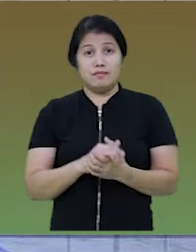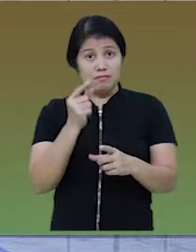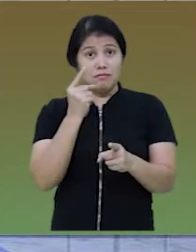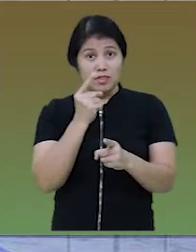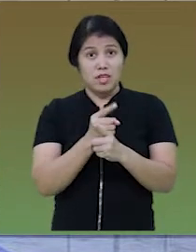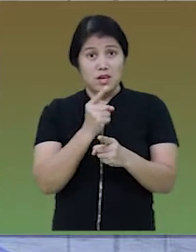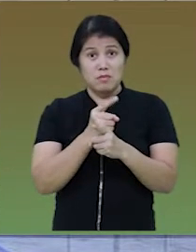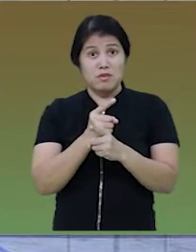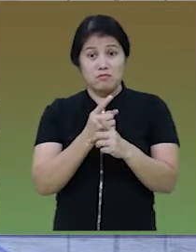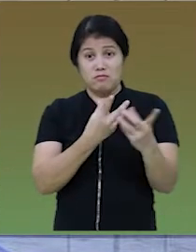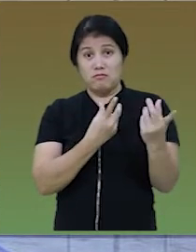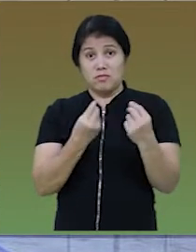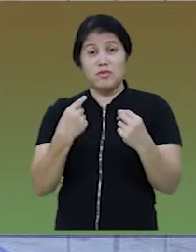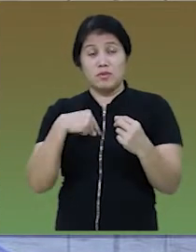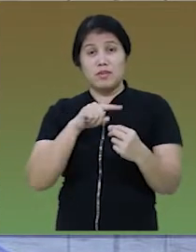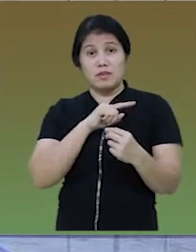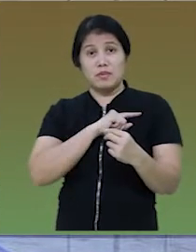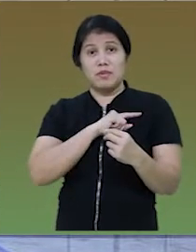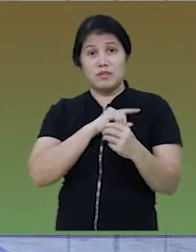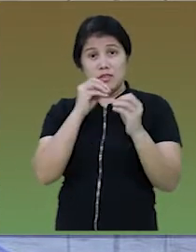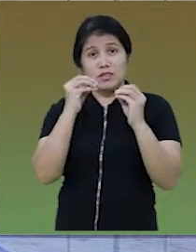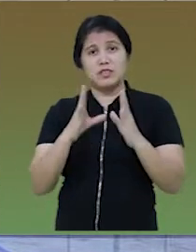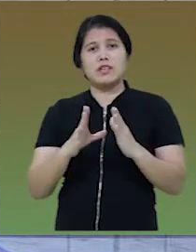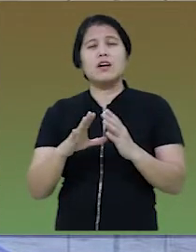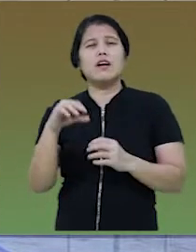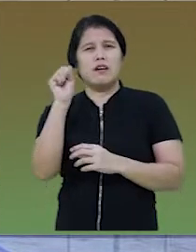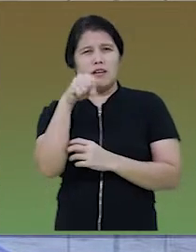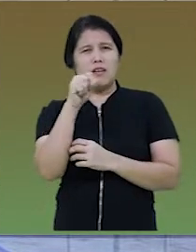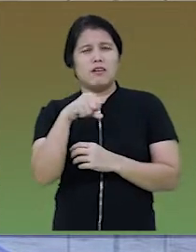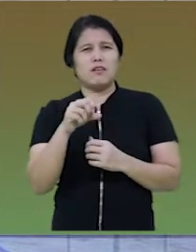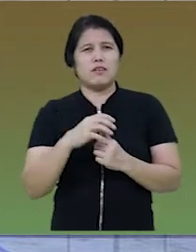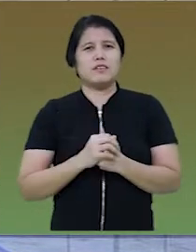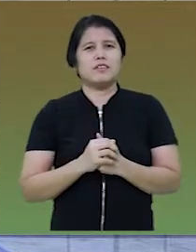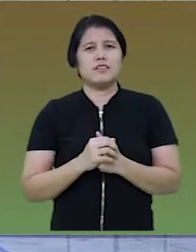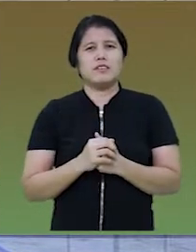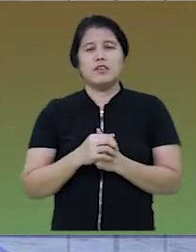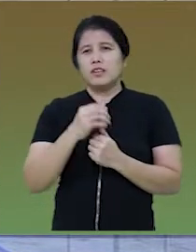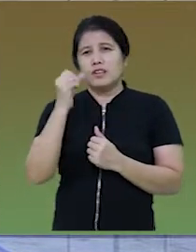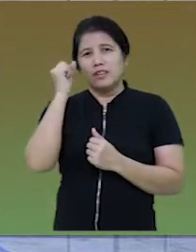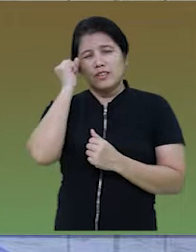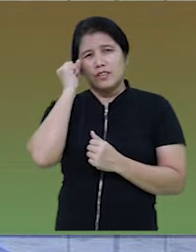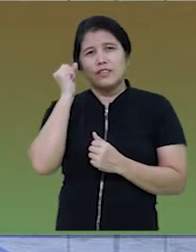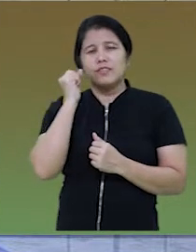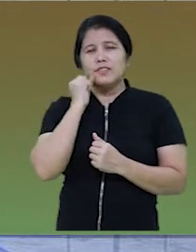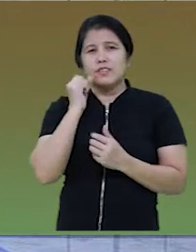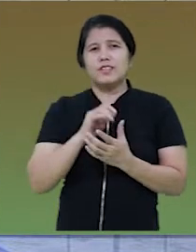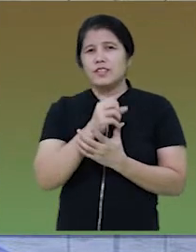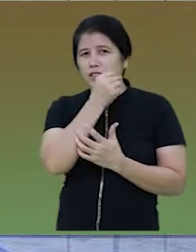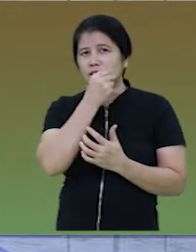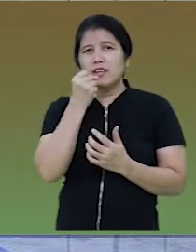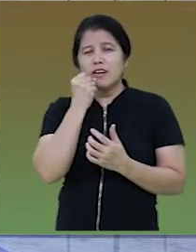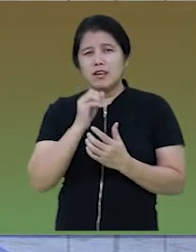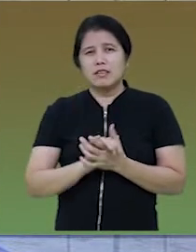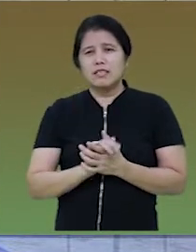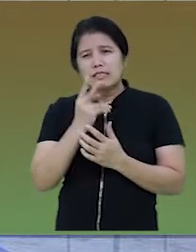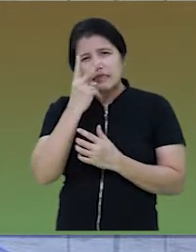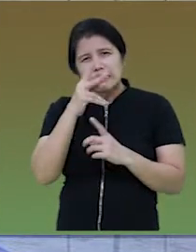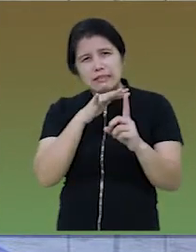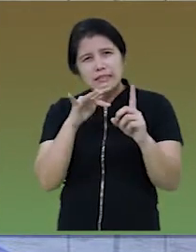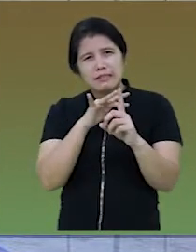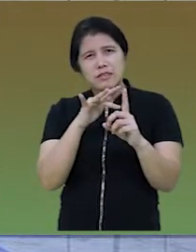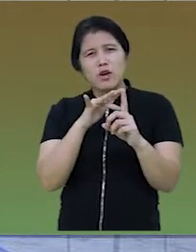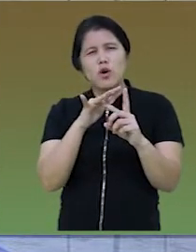Tama po ba itong ginagawa namin, teacher? Oo, Sha. Pagmasdan ninyong mabuti kung ano ang